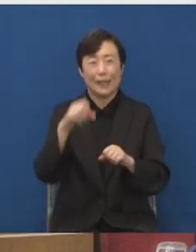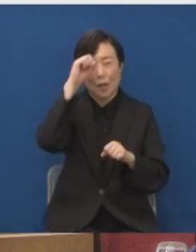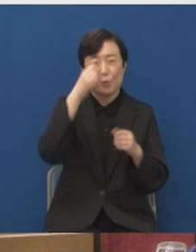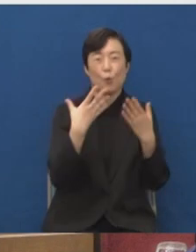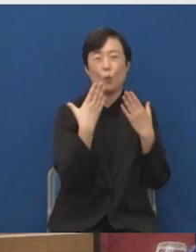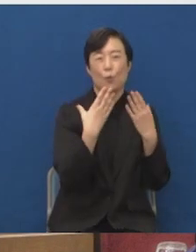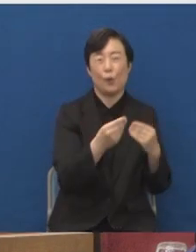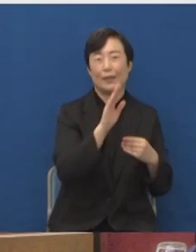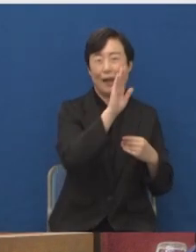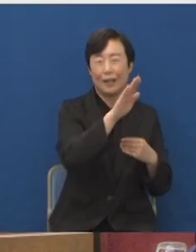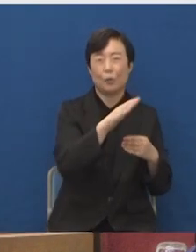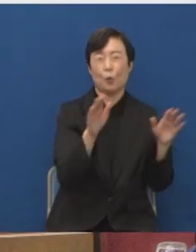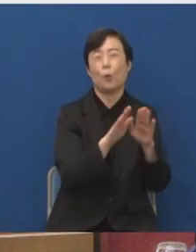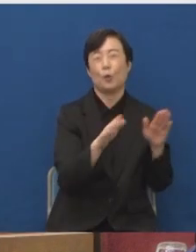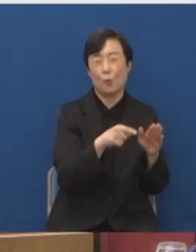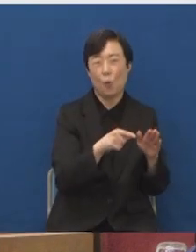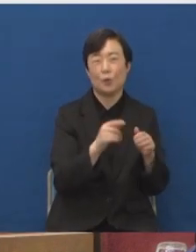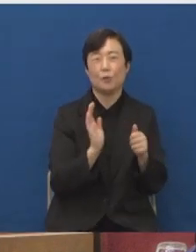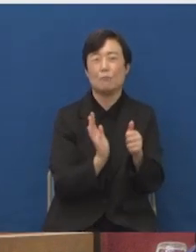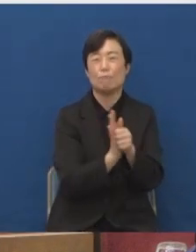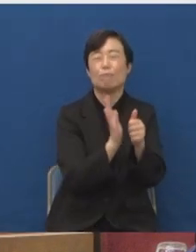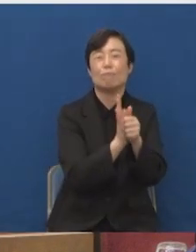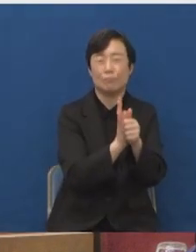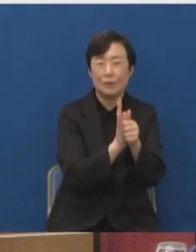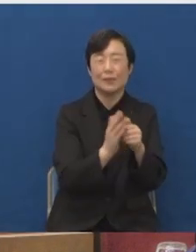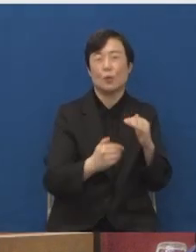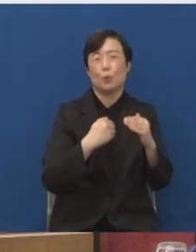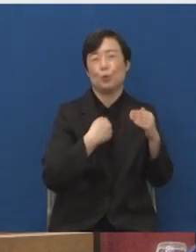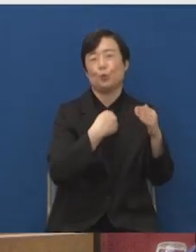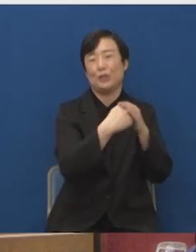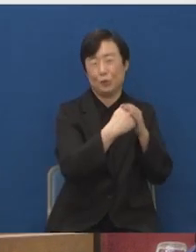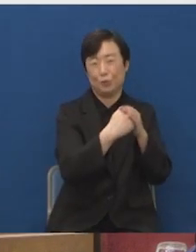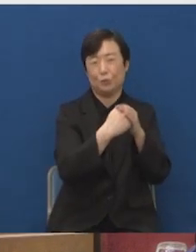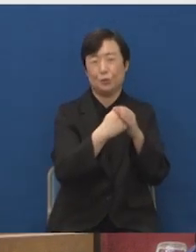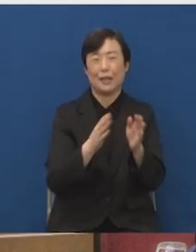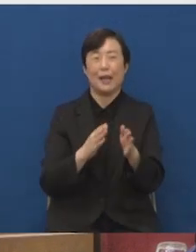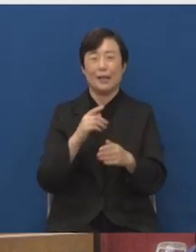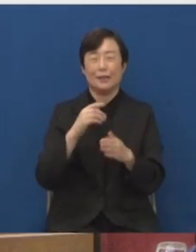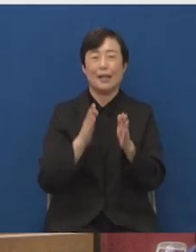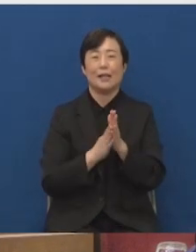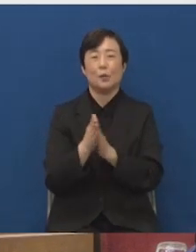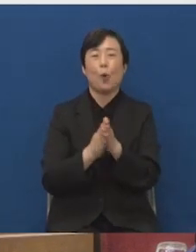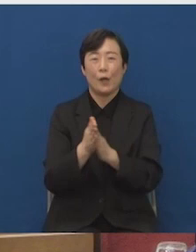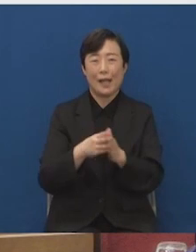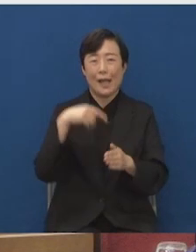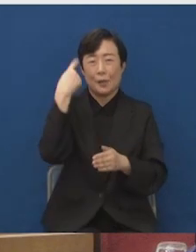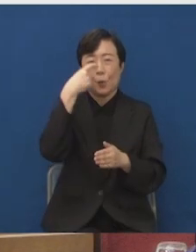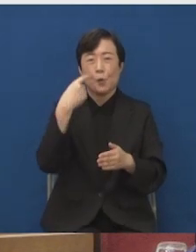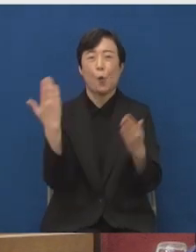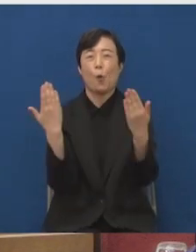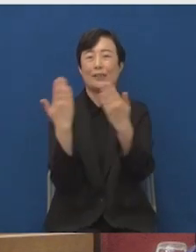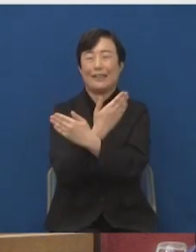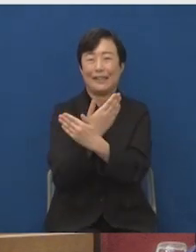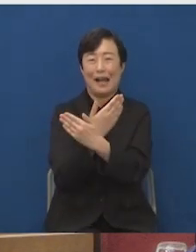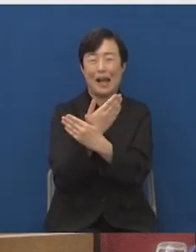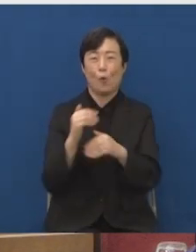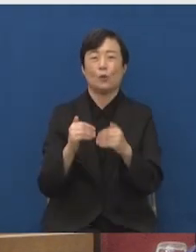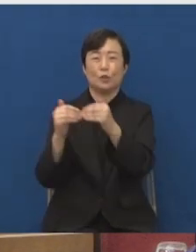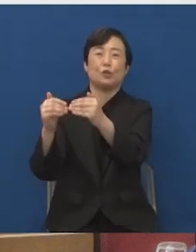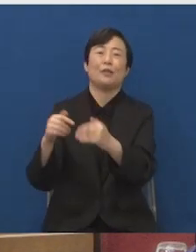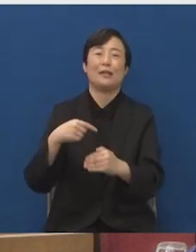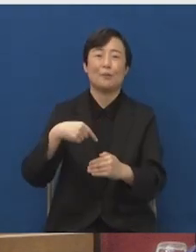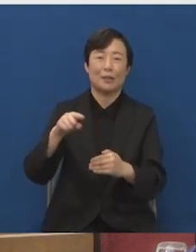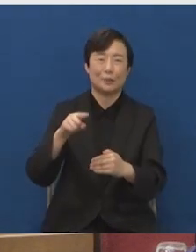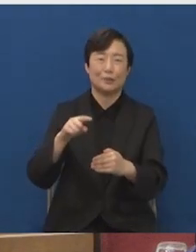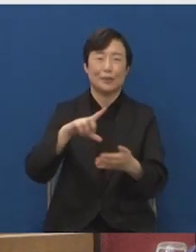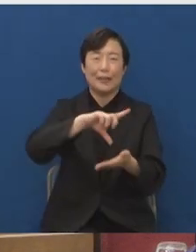実、公園や学校等の公共施設のトイレ・洋式化を加速させてまいります。併せて地域の魅力